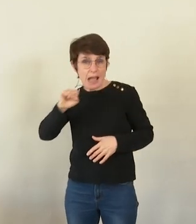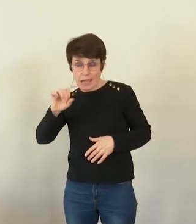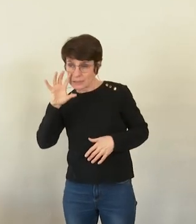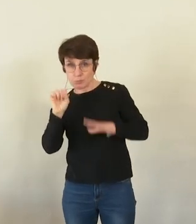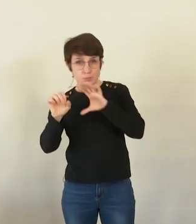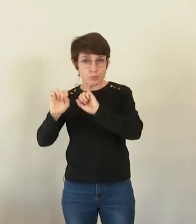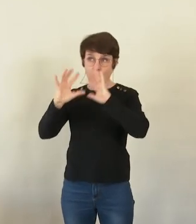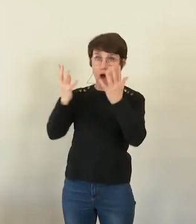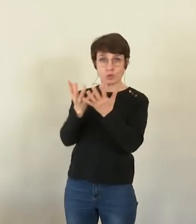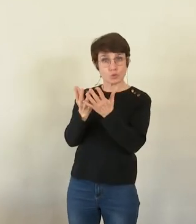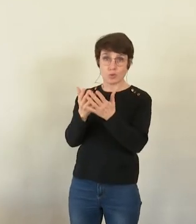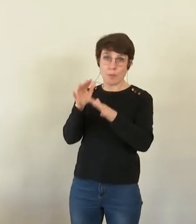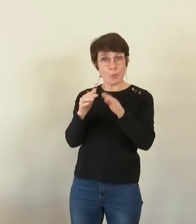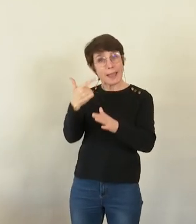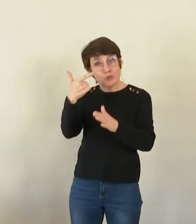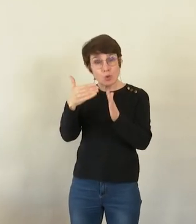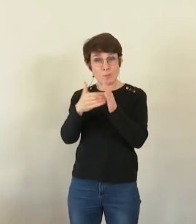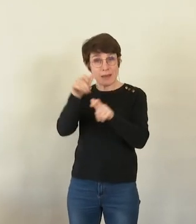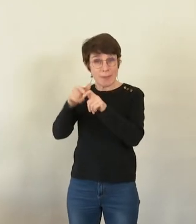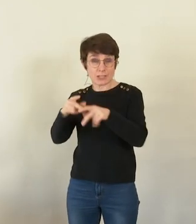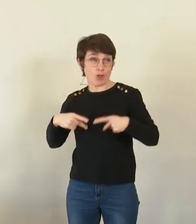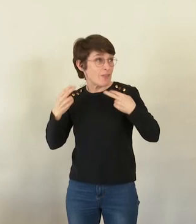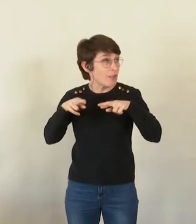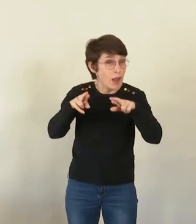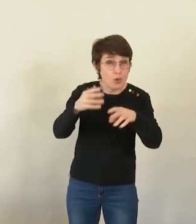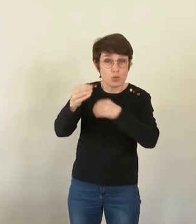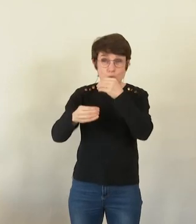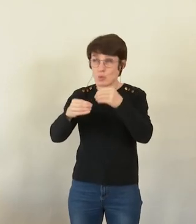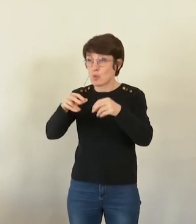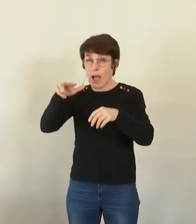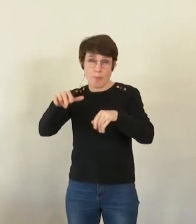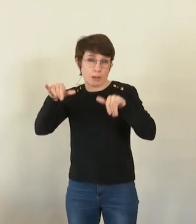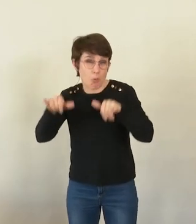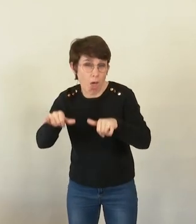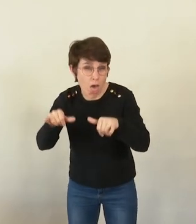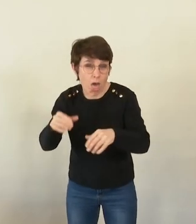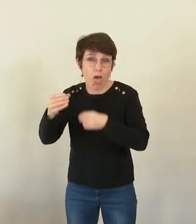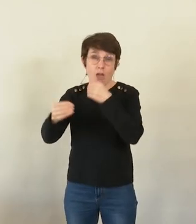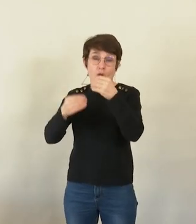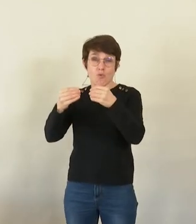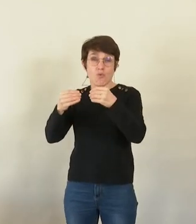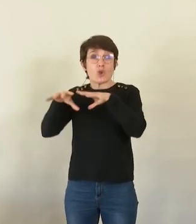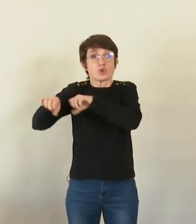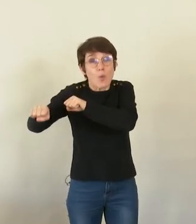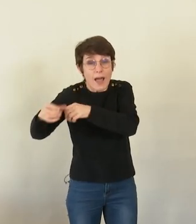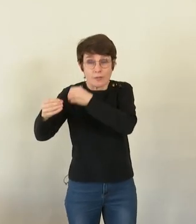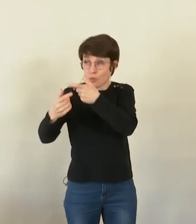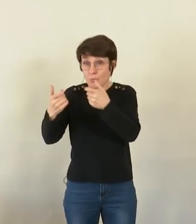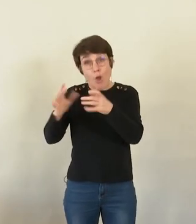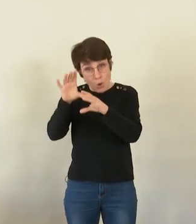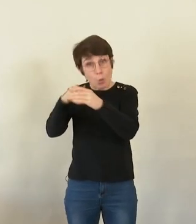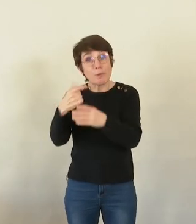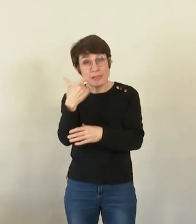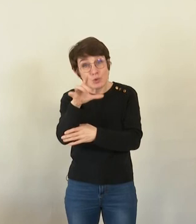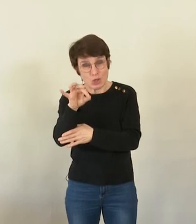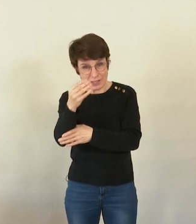2000 personnes qui vivent à la rue ou en squat ou en bidonville ou en habitat de fortune dont près de 250 enfants il y a